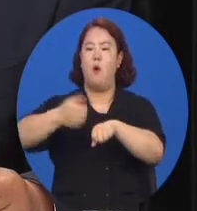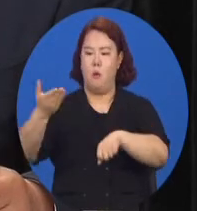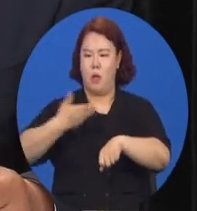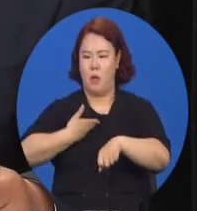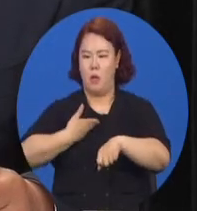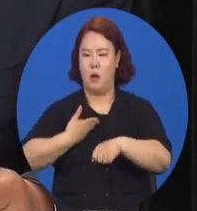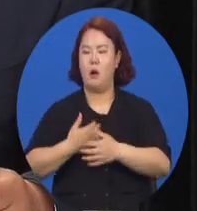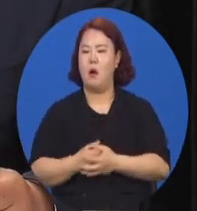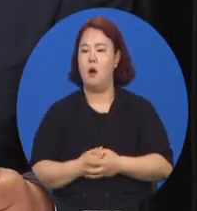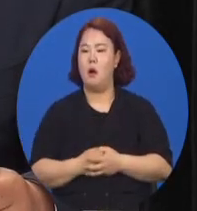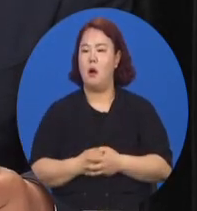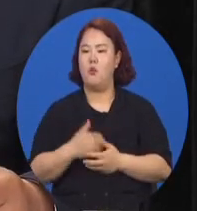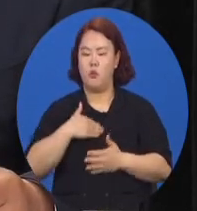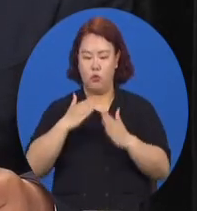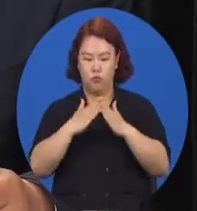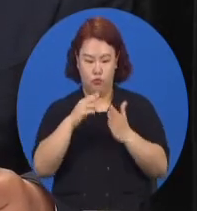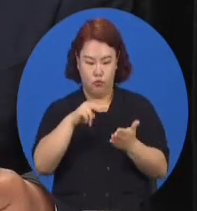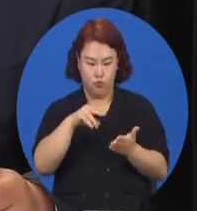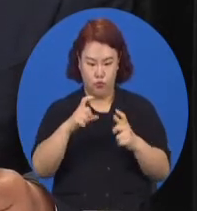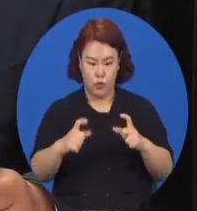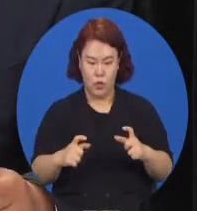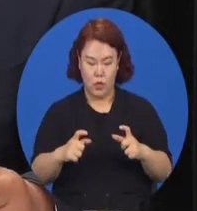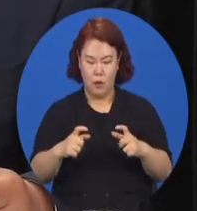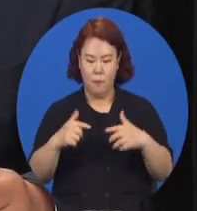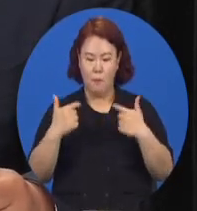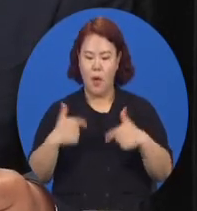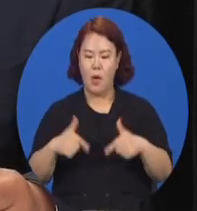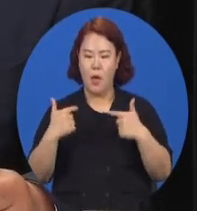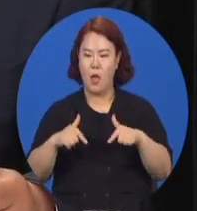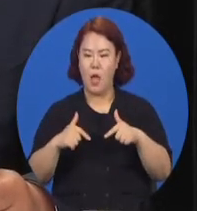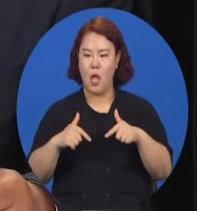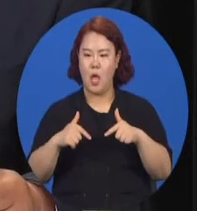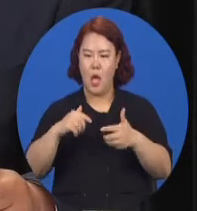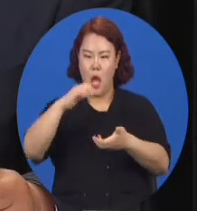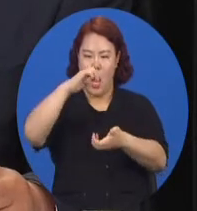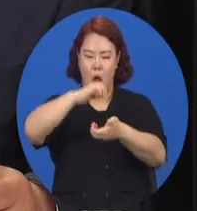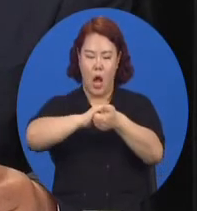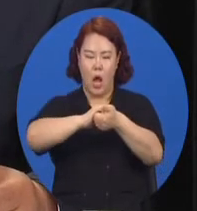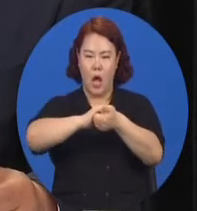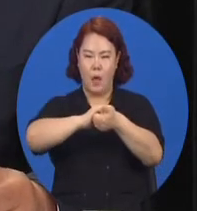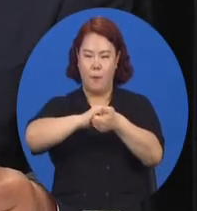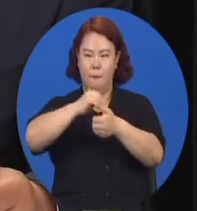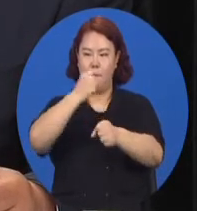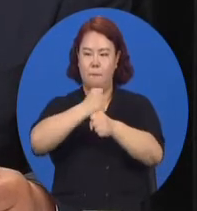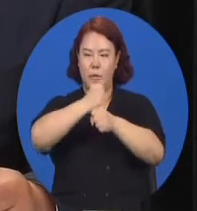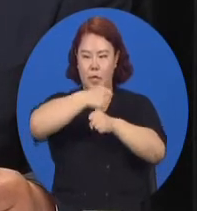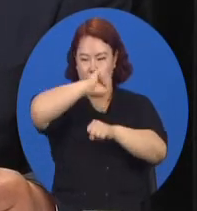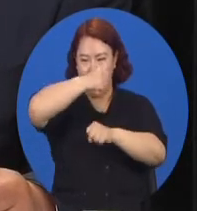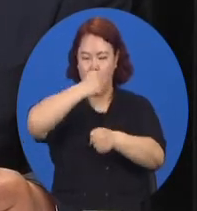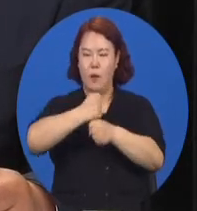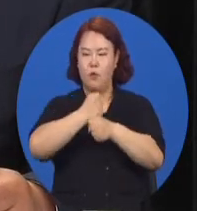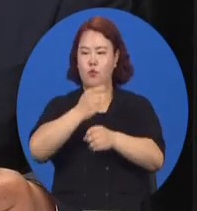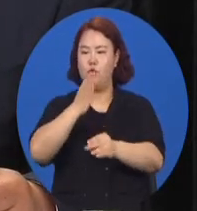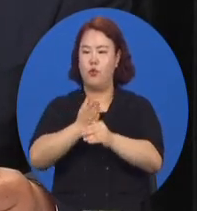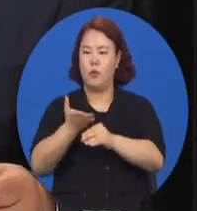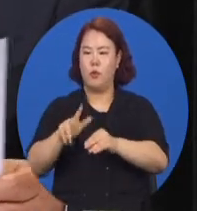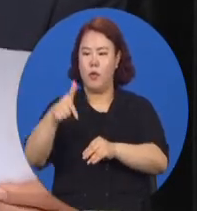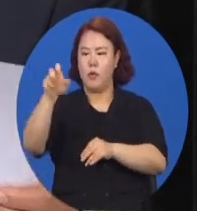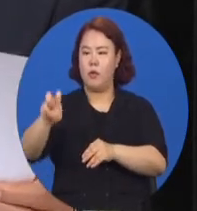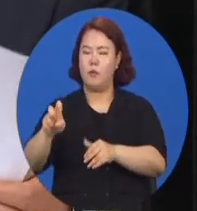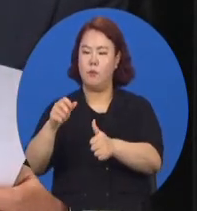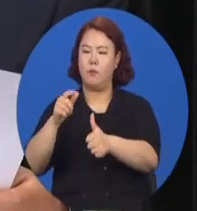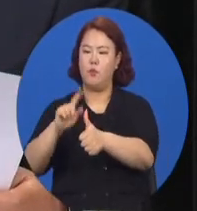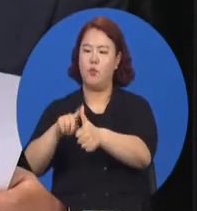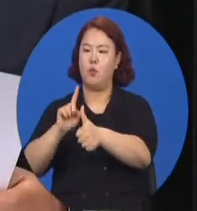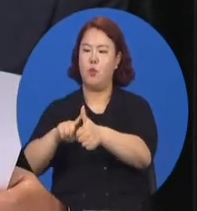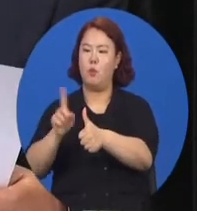있습니다. 우리 군은 매년 총액 한도액에 접근한 예산을 편성하고 있는데 지금 김광지 의원께서는